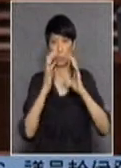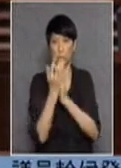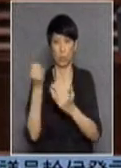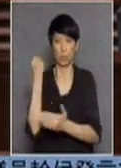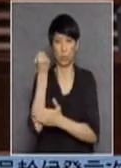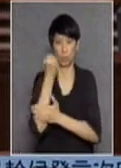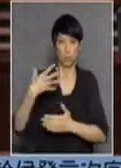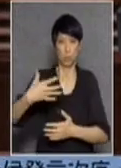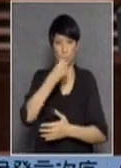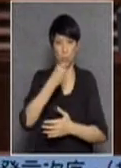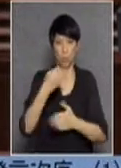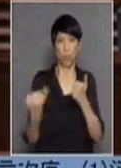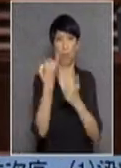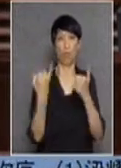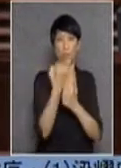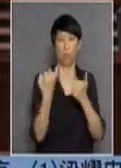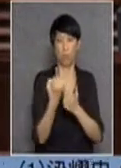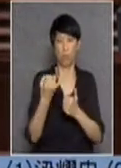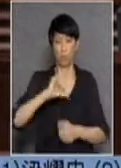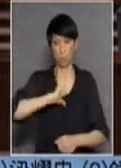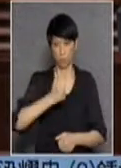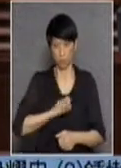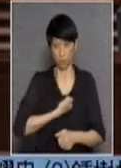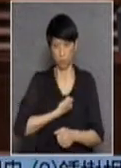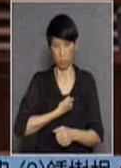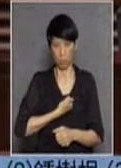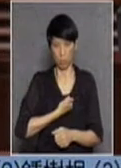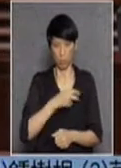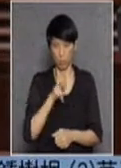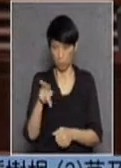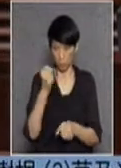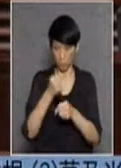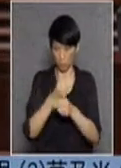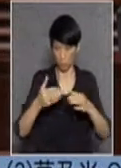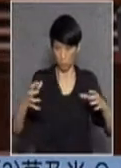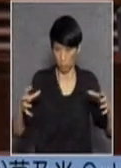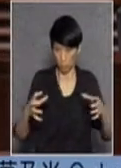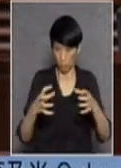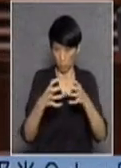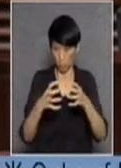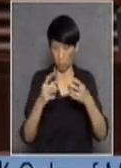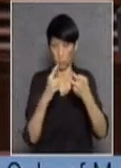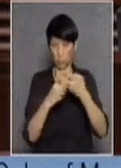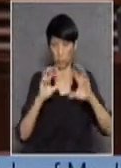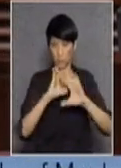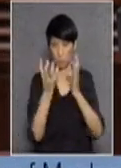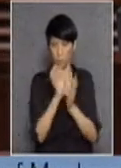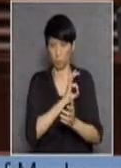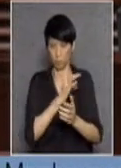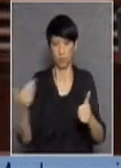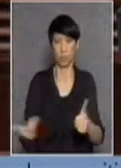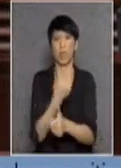啊，这些老板级你走去组织工会，我就不赶尽杀绝你，我就炒你鱿